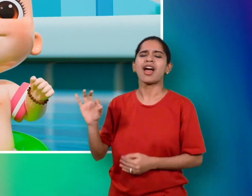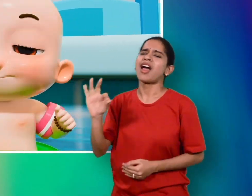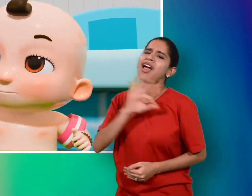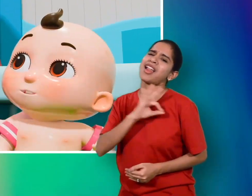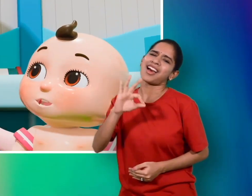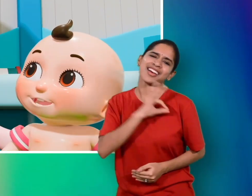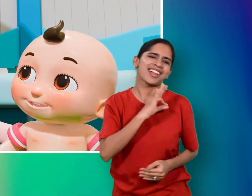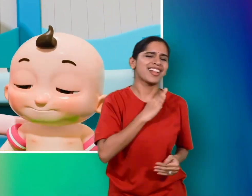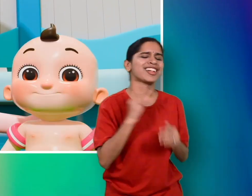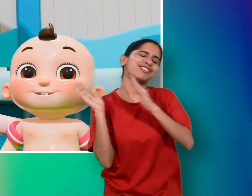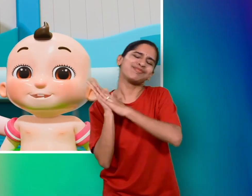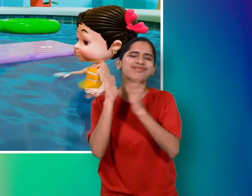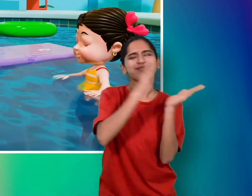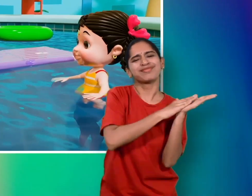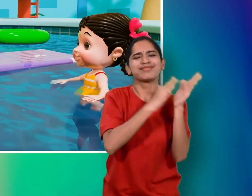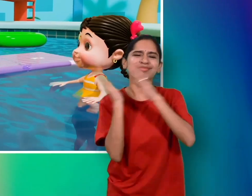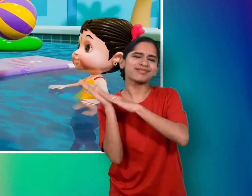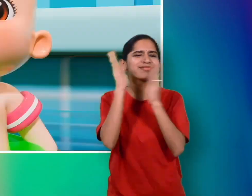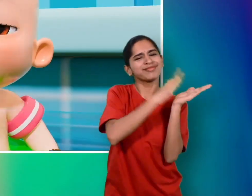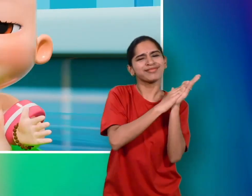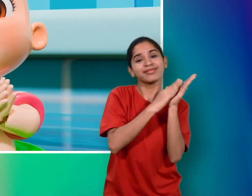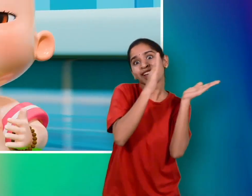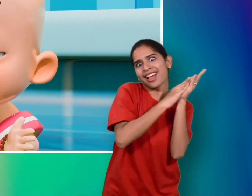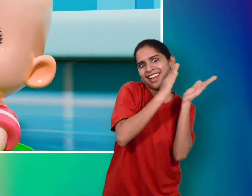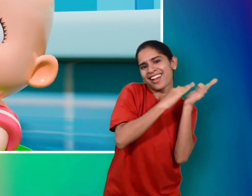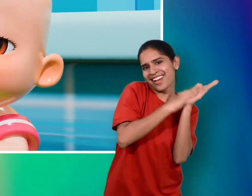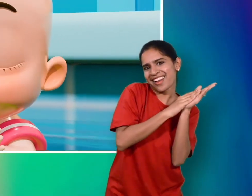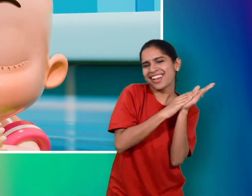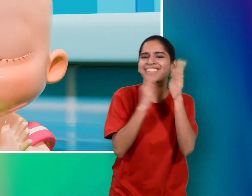पसंद आए, जोर जोर से ताली बजाएं।